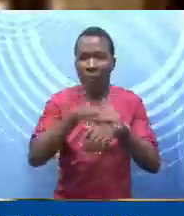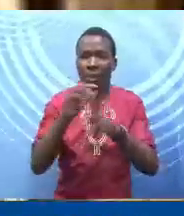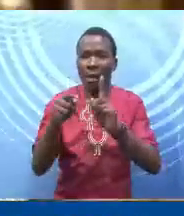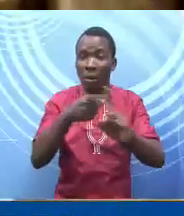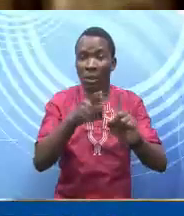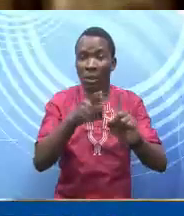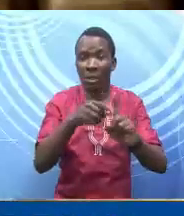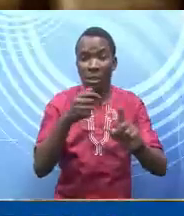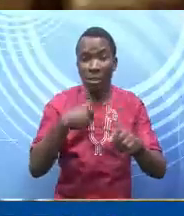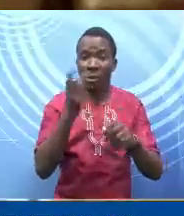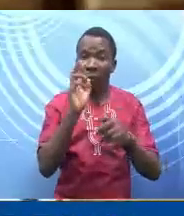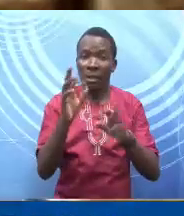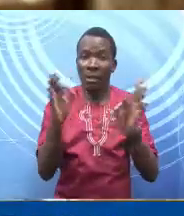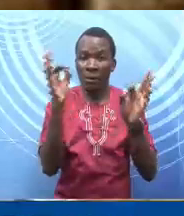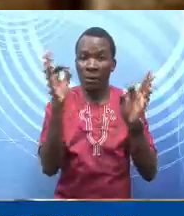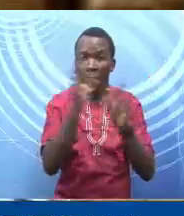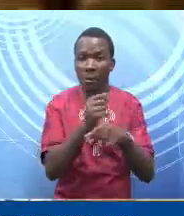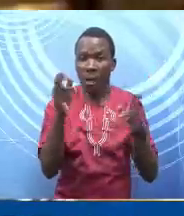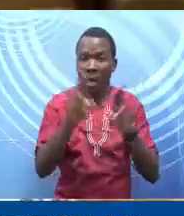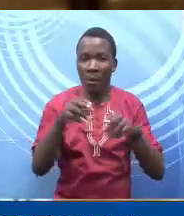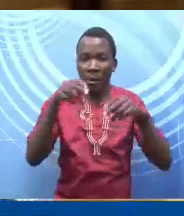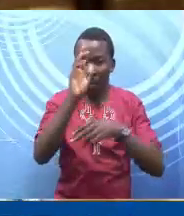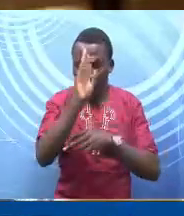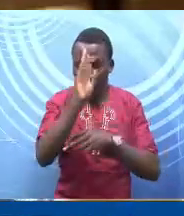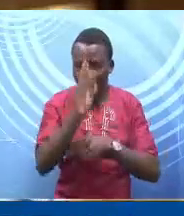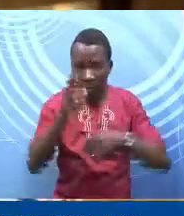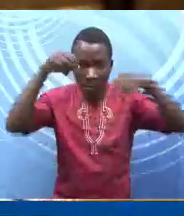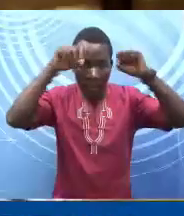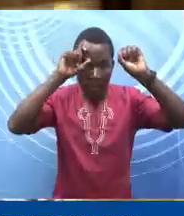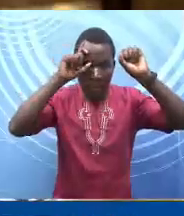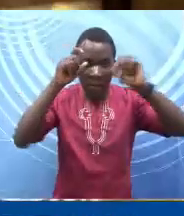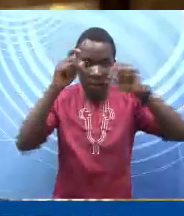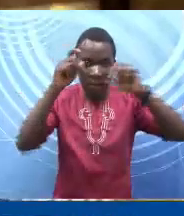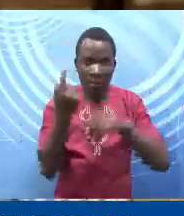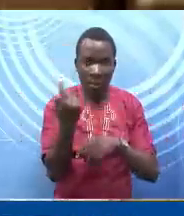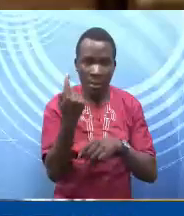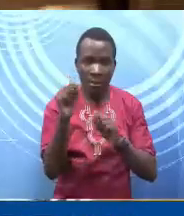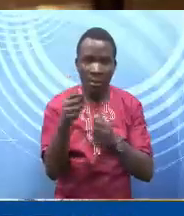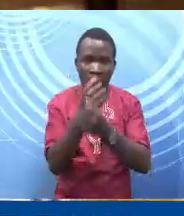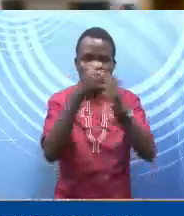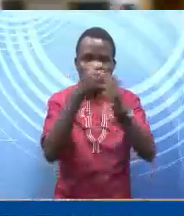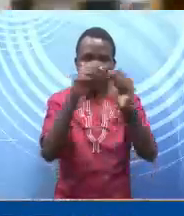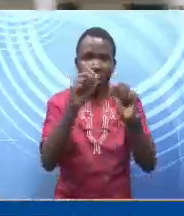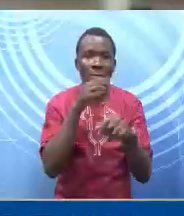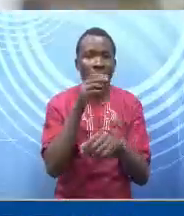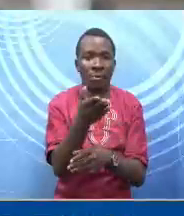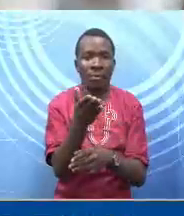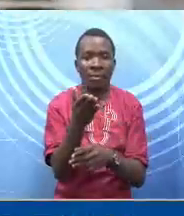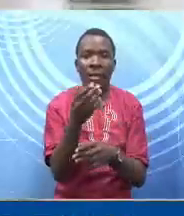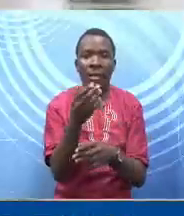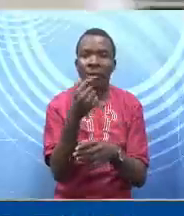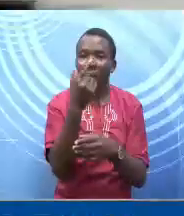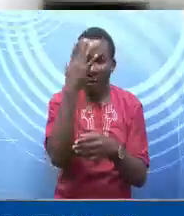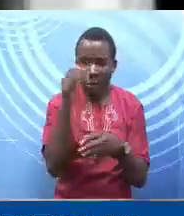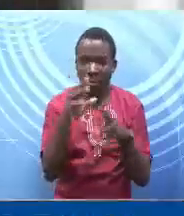mbona rero ugisigaye habaho nyakubaha perezida wa Repubulika niwe wadukiza umugabo Bizuru. Avuga ko ngo kubera